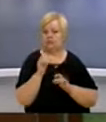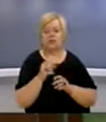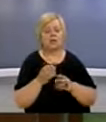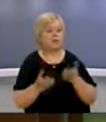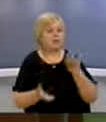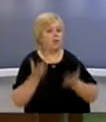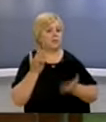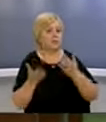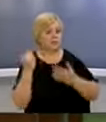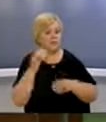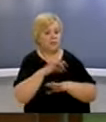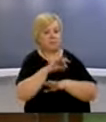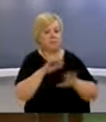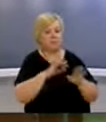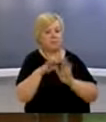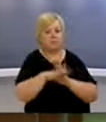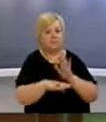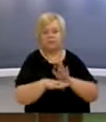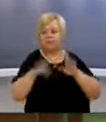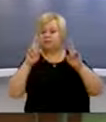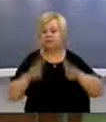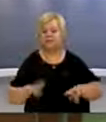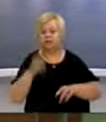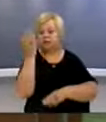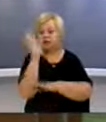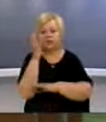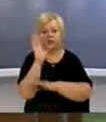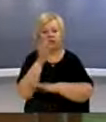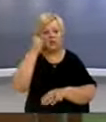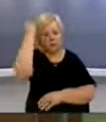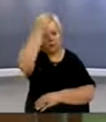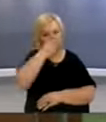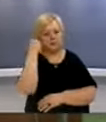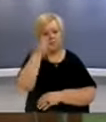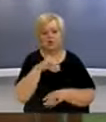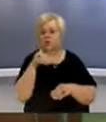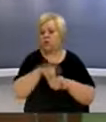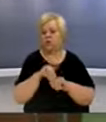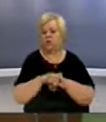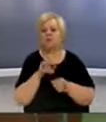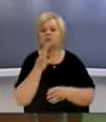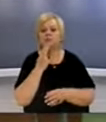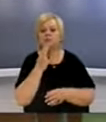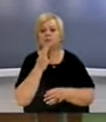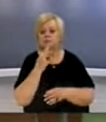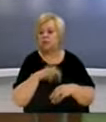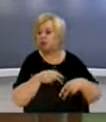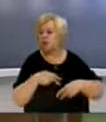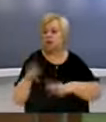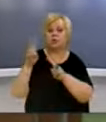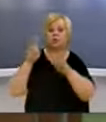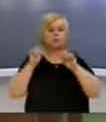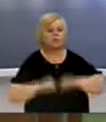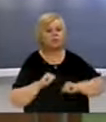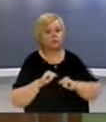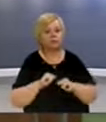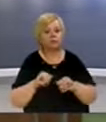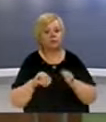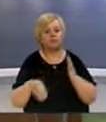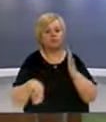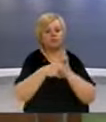projekt ligjin tjetër që me të drejtë deputetët e Kuvendit të Kosovës nuk e kanë votuar, por e kanë kthyer në qeveri për